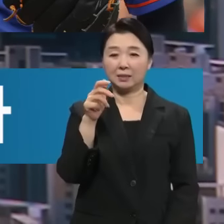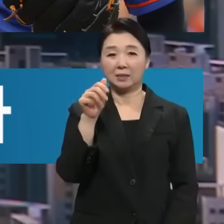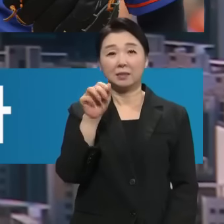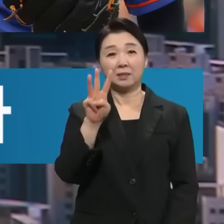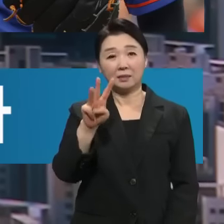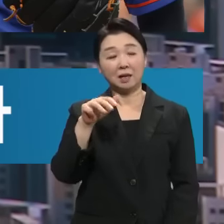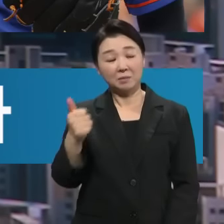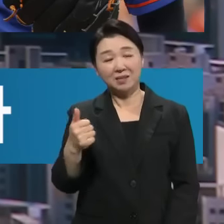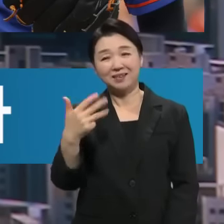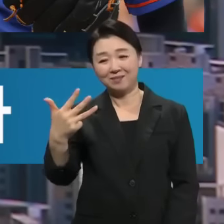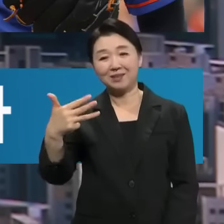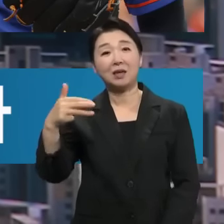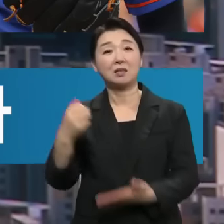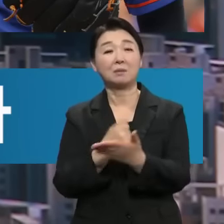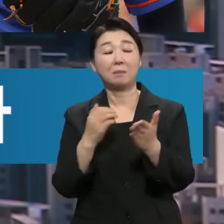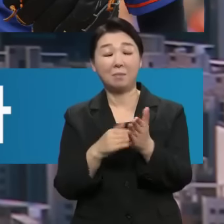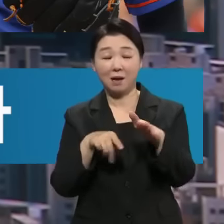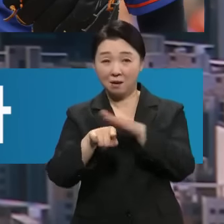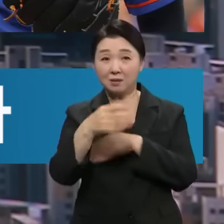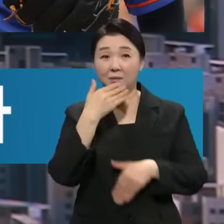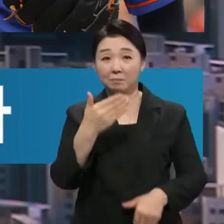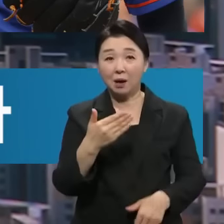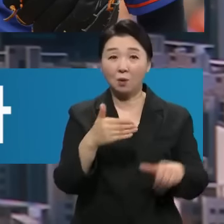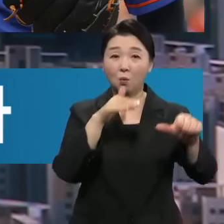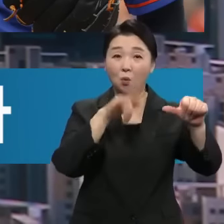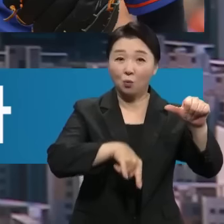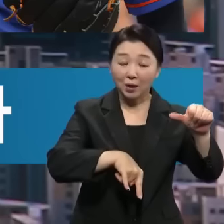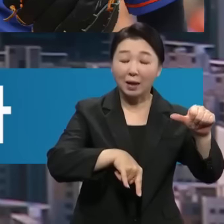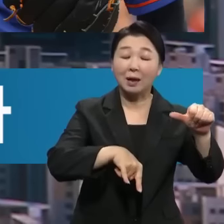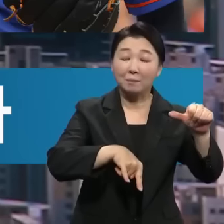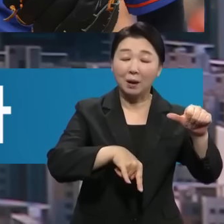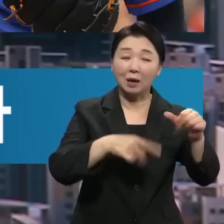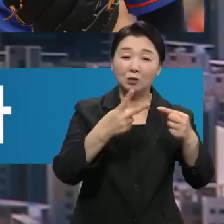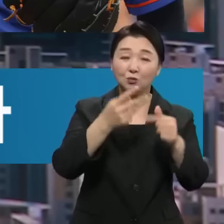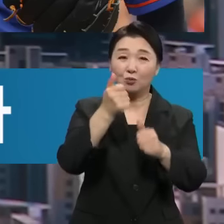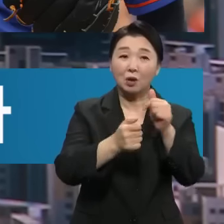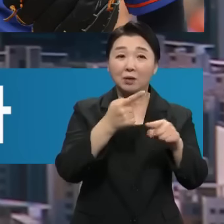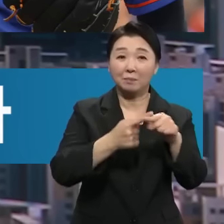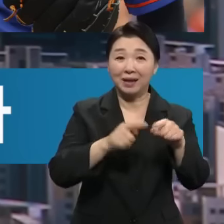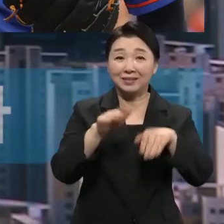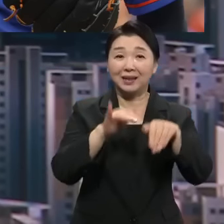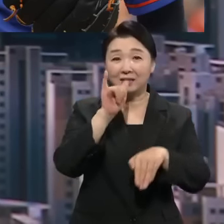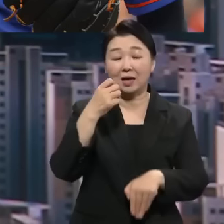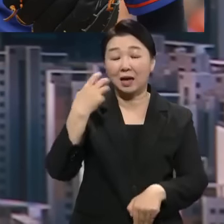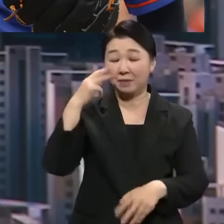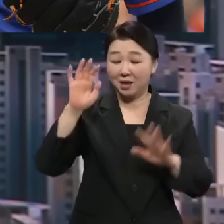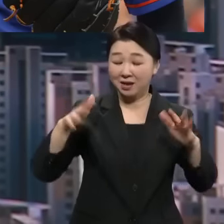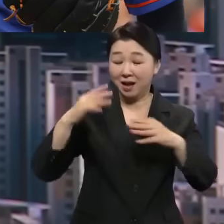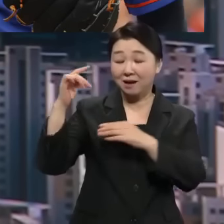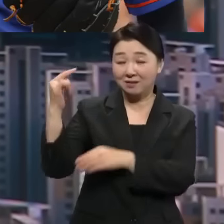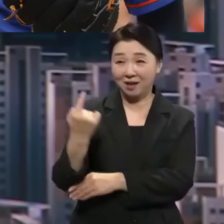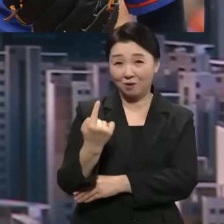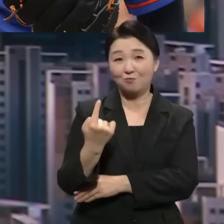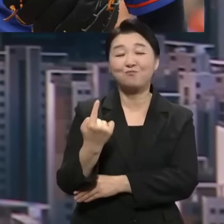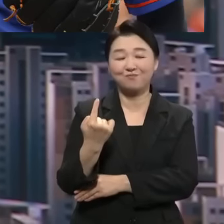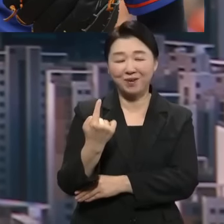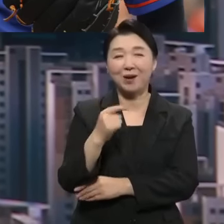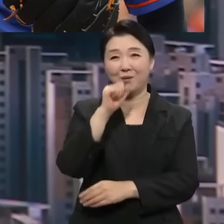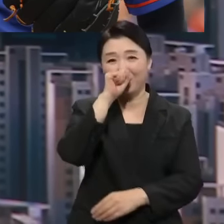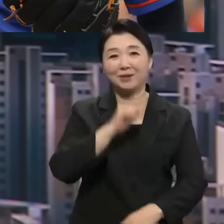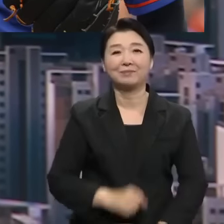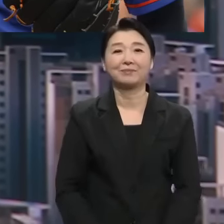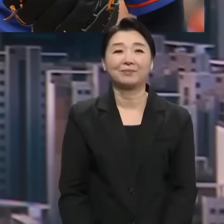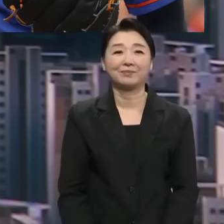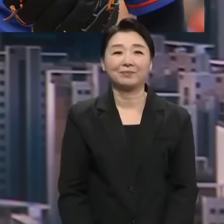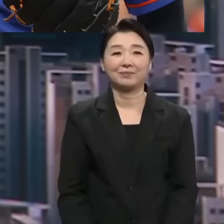팀의 연승을 이끌었는데요. 5위와는 두 경기 반 차이, 한화의 가을 야구가 머지않았습니다. 프로야구 소식 오늘의